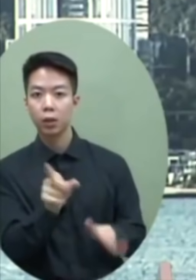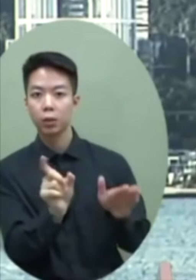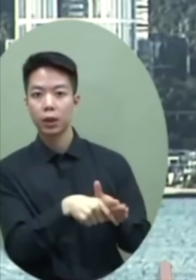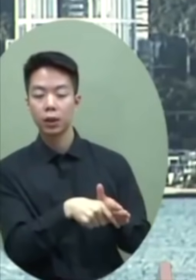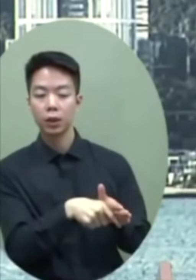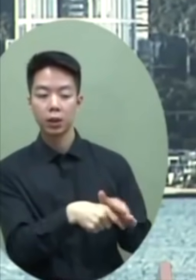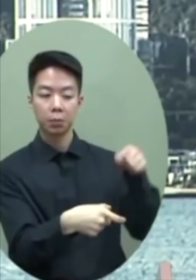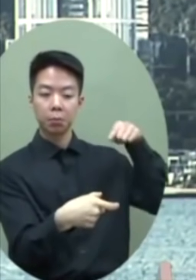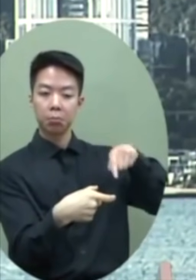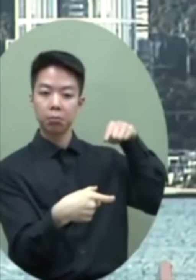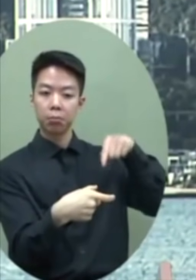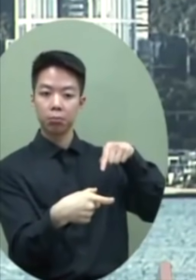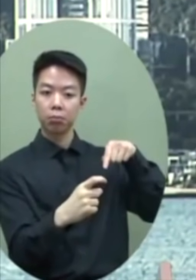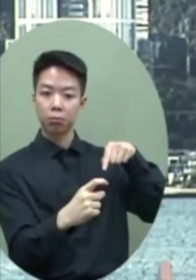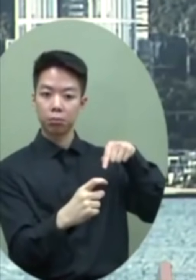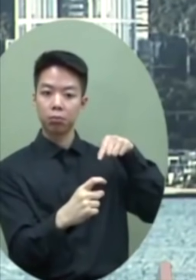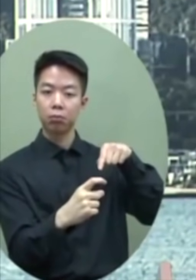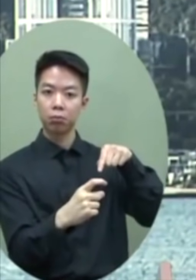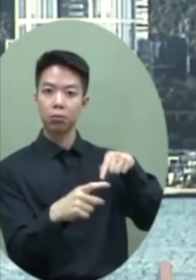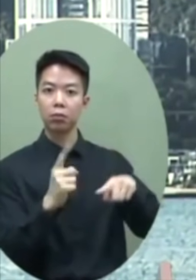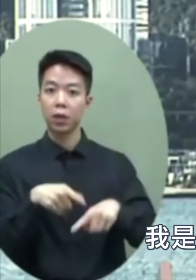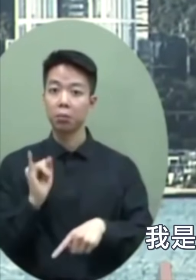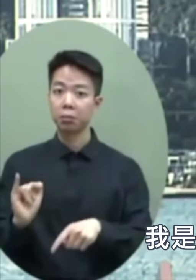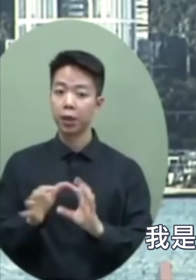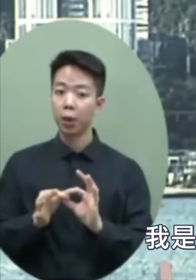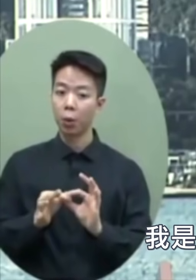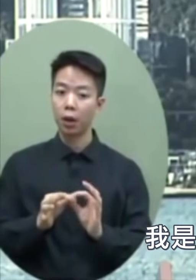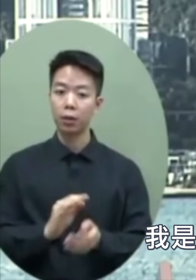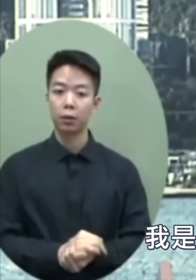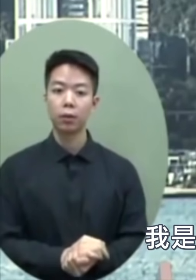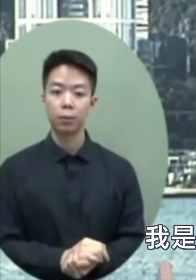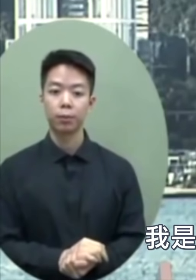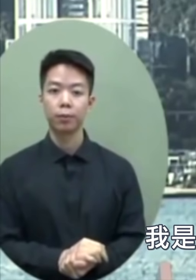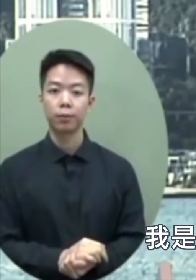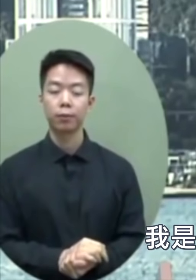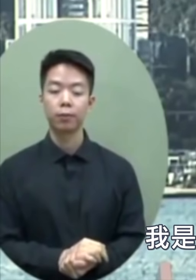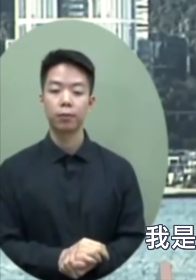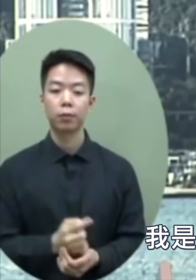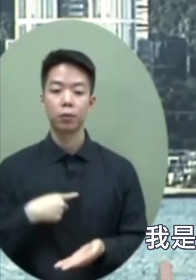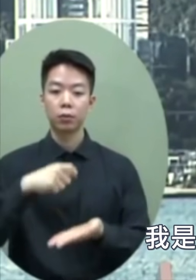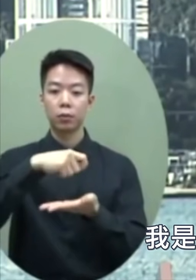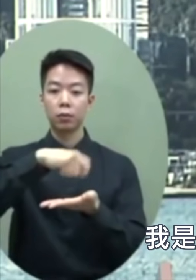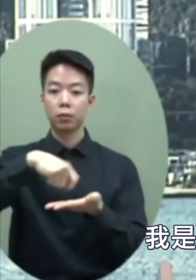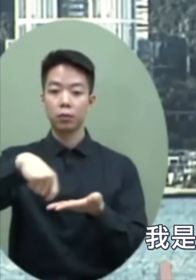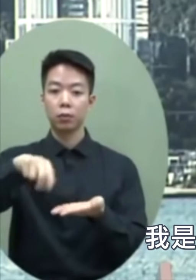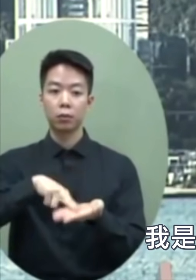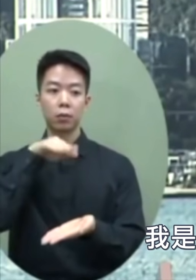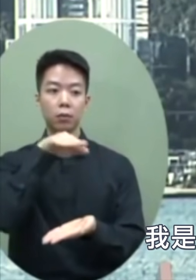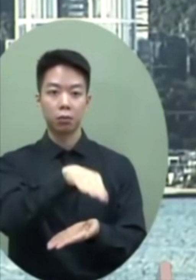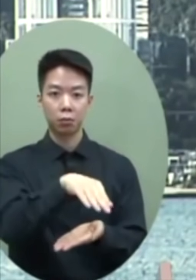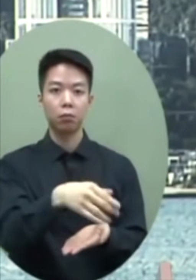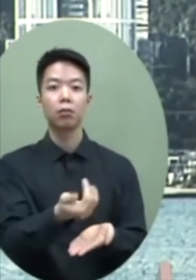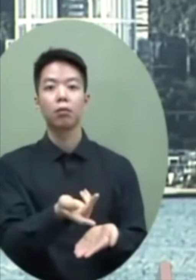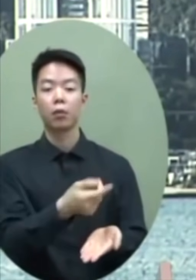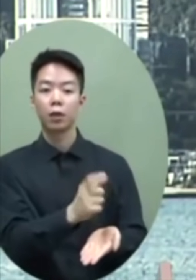是相關罪行的資產，我是可以發出書面的通知去凍結佢的資產